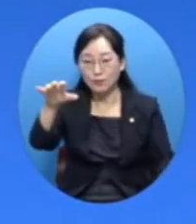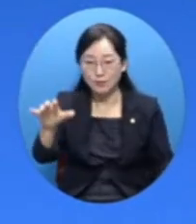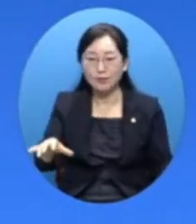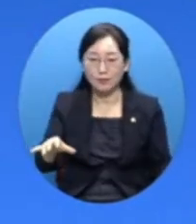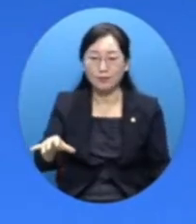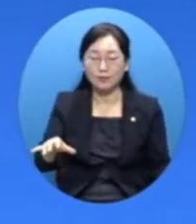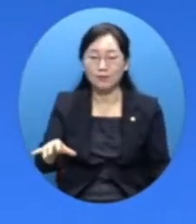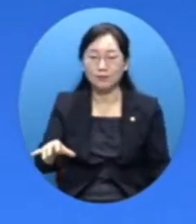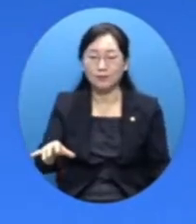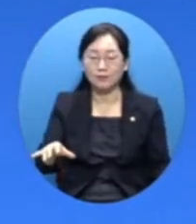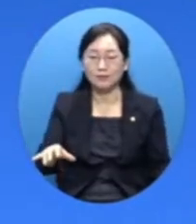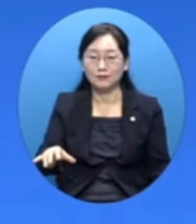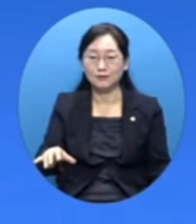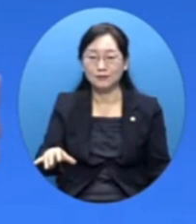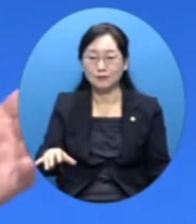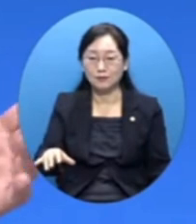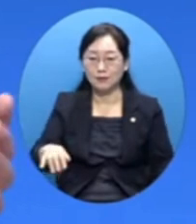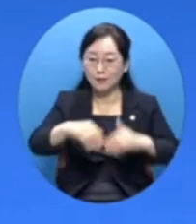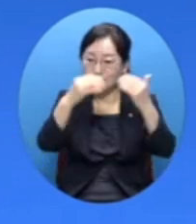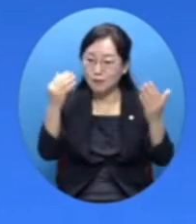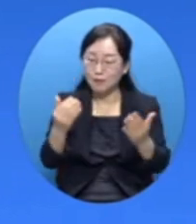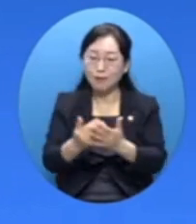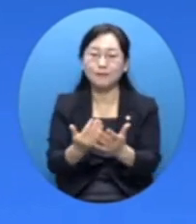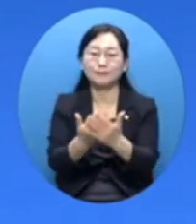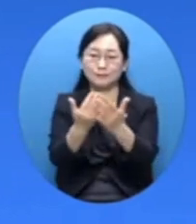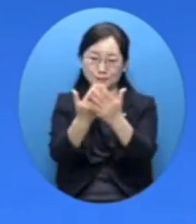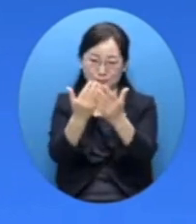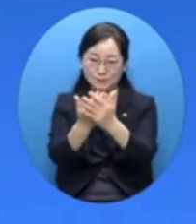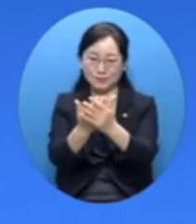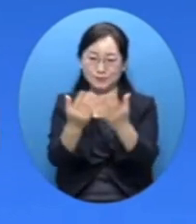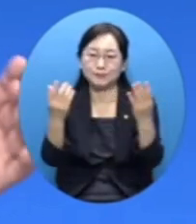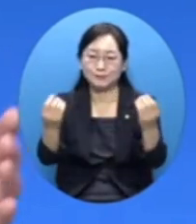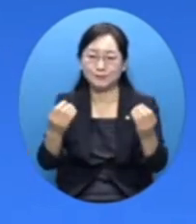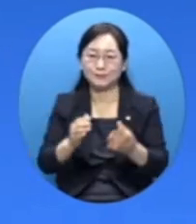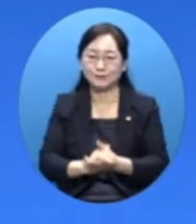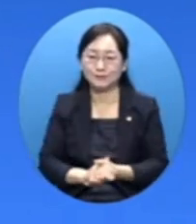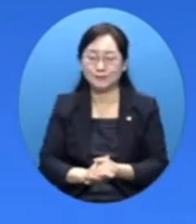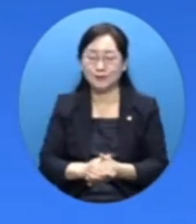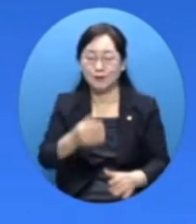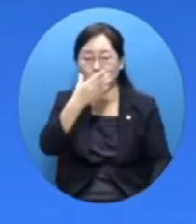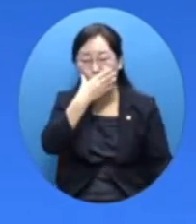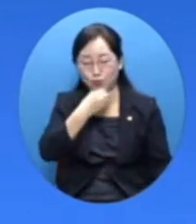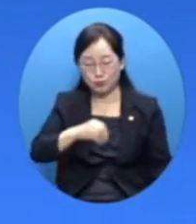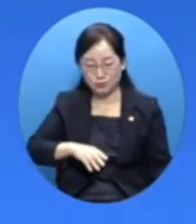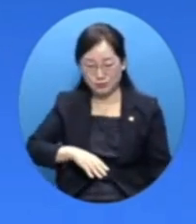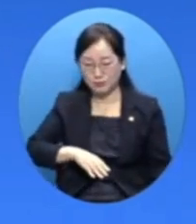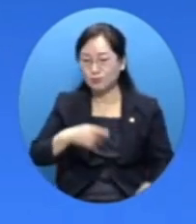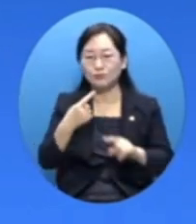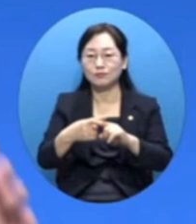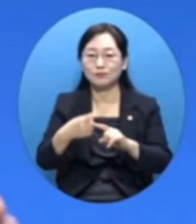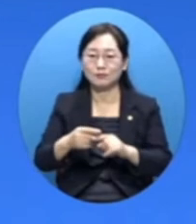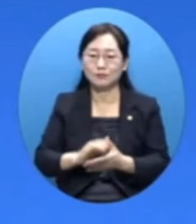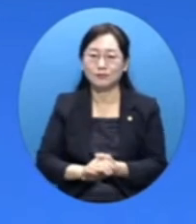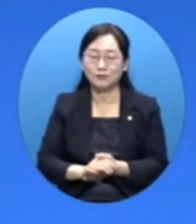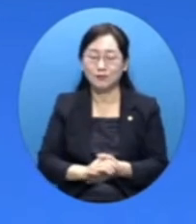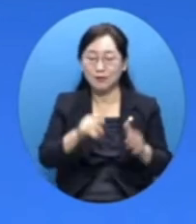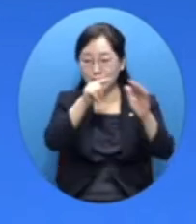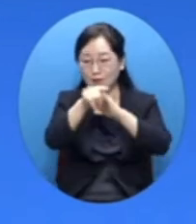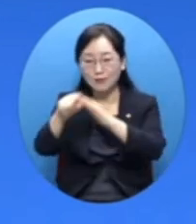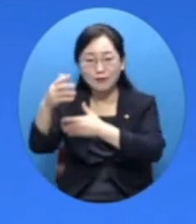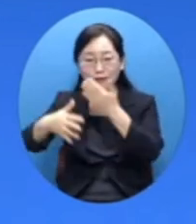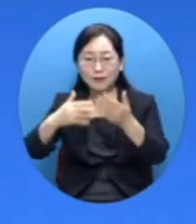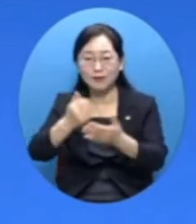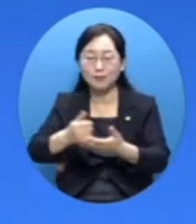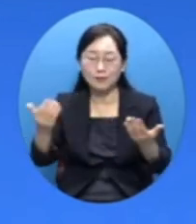그 자리가 이상촌이 되어서 복지타운을 이루었습니다 가는 것마다 하나님의 놀라운